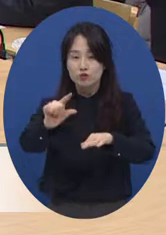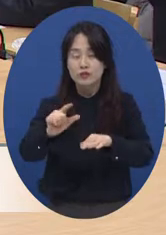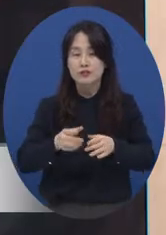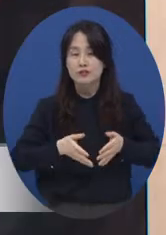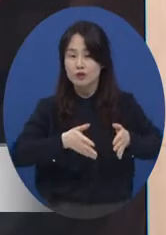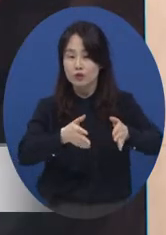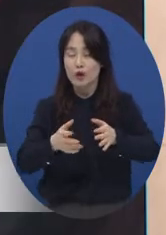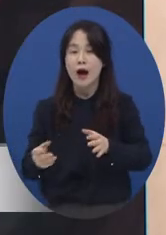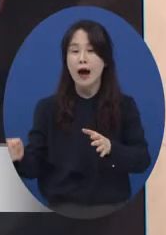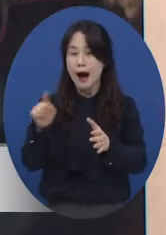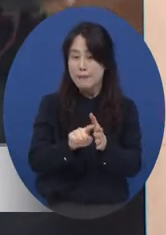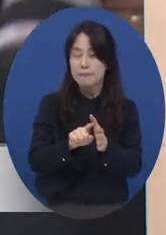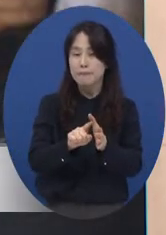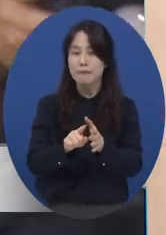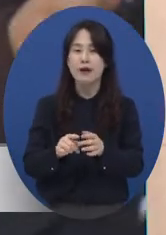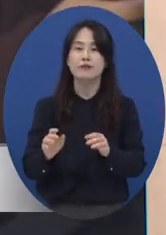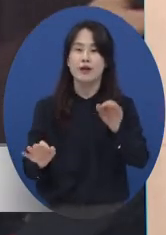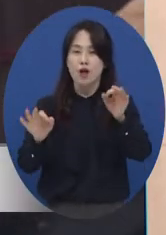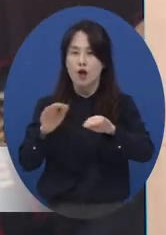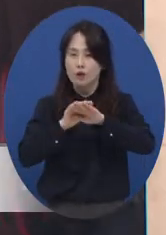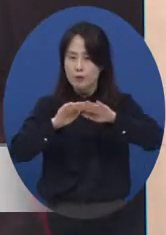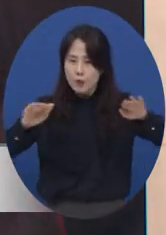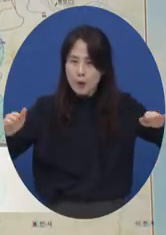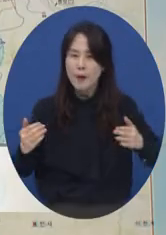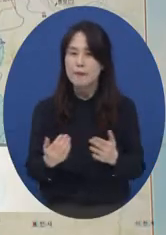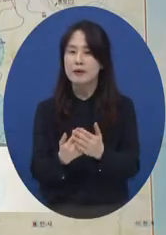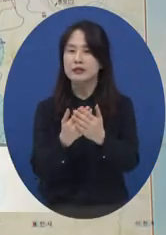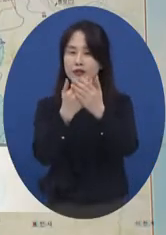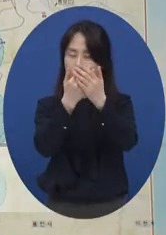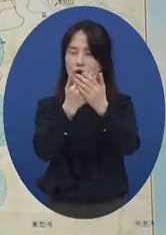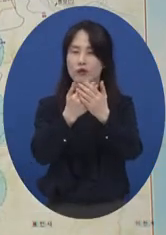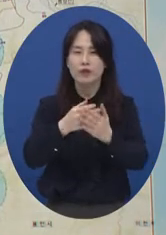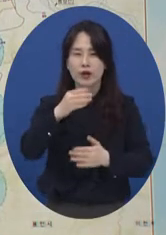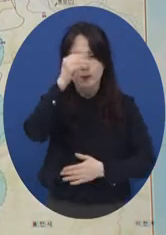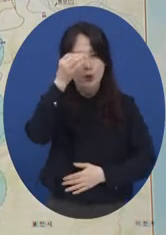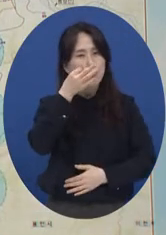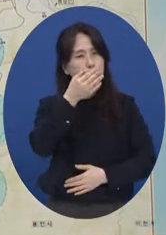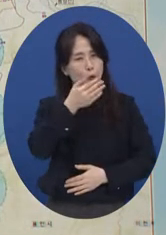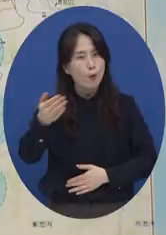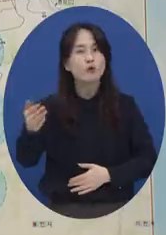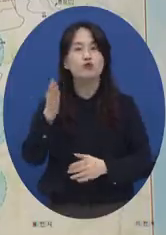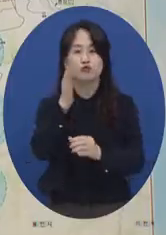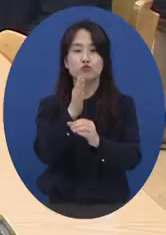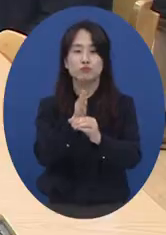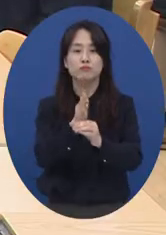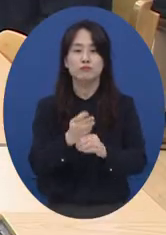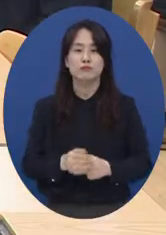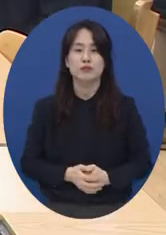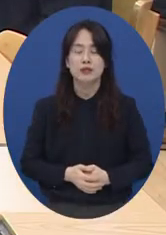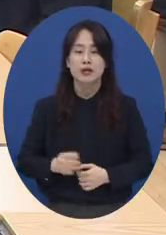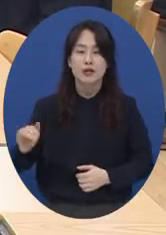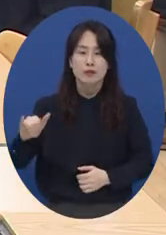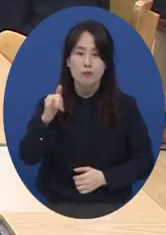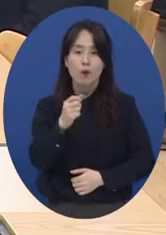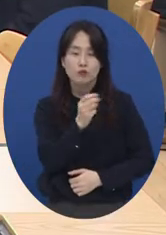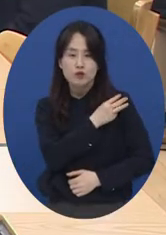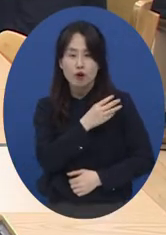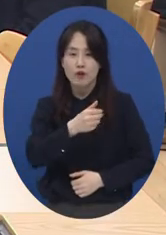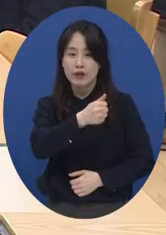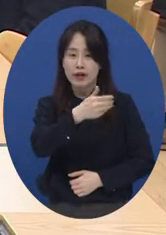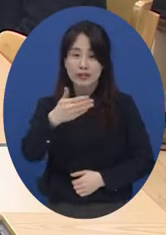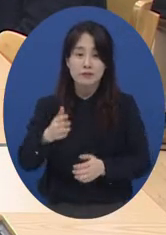노선들을 덧붙여 대한민국 균형 발전의 선도 모델이 될 것이라는 게 도의 설명입니다. 김포와